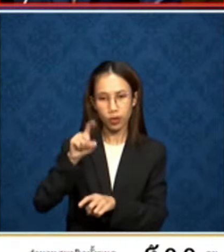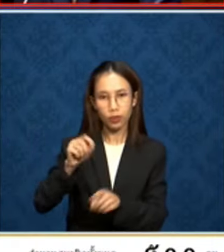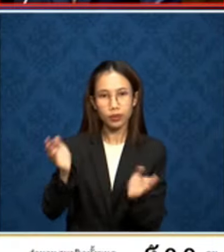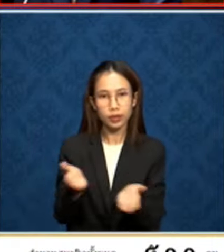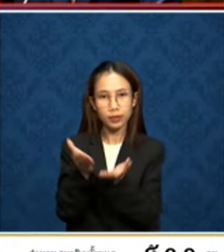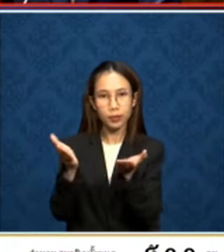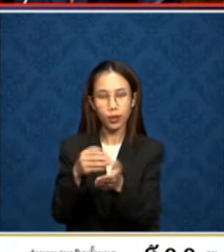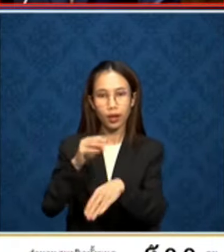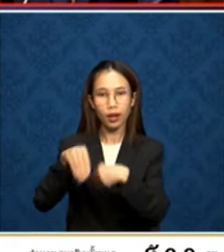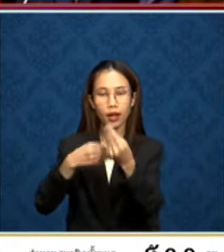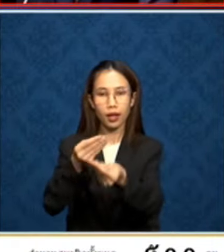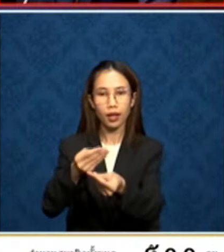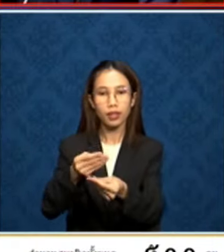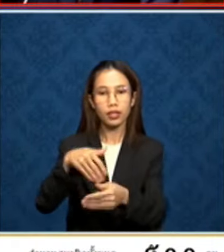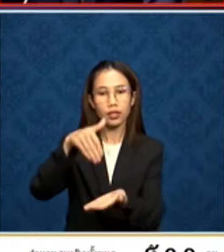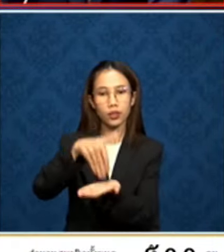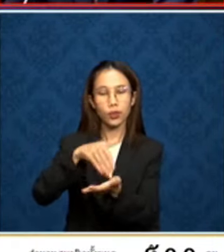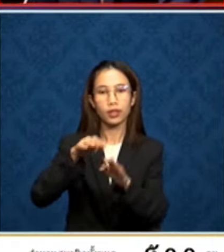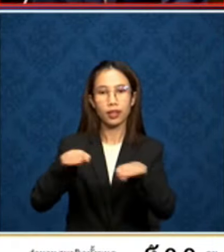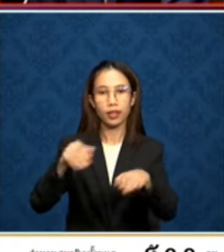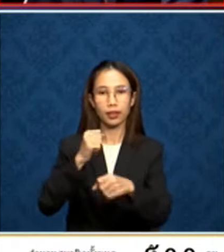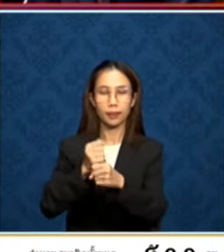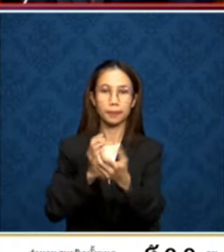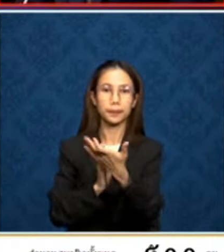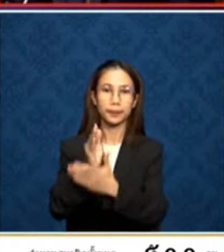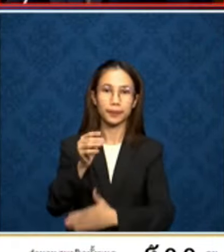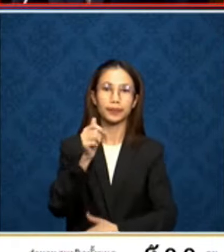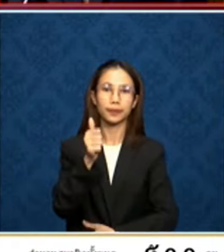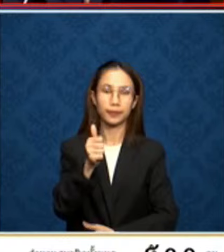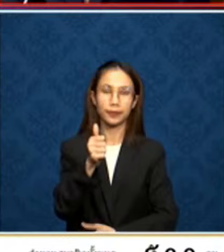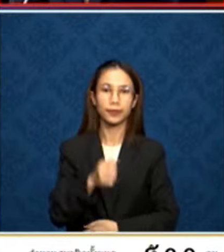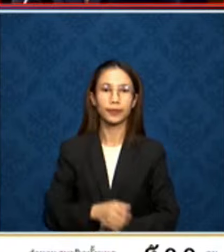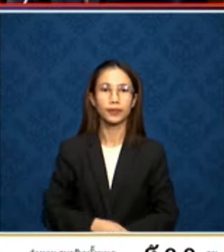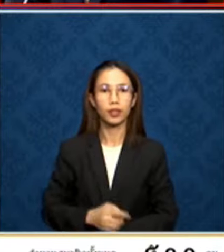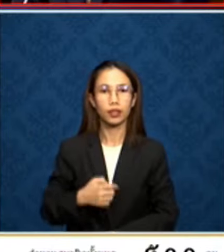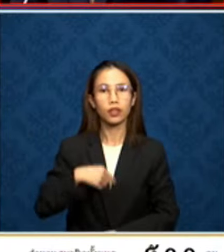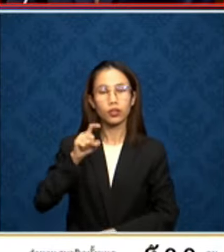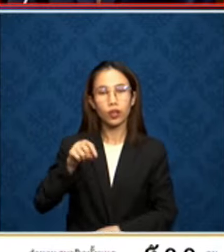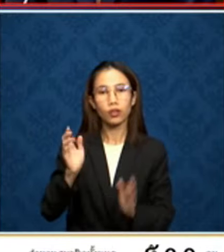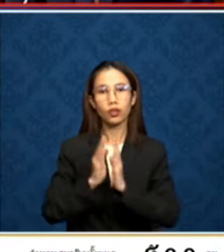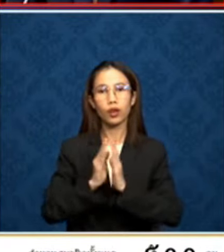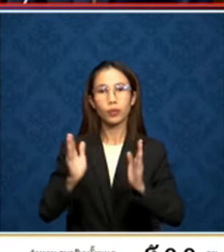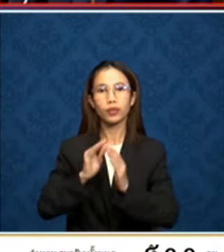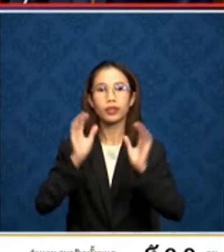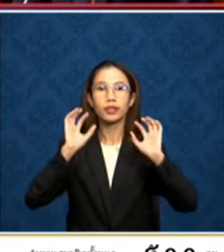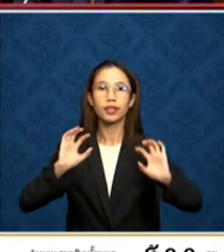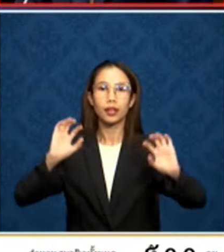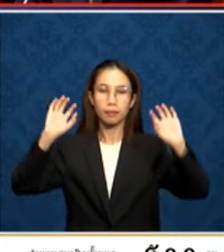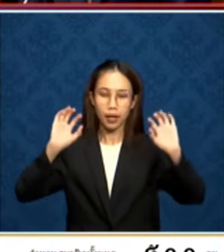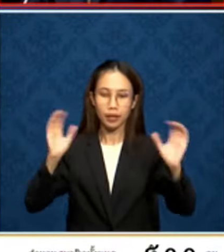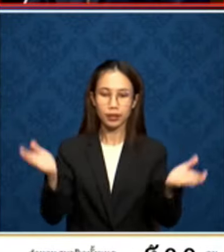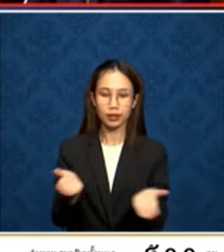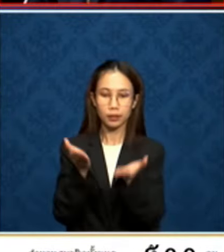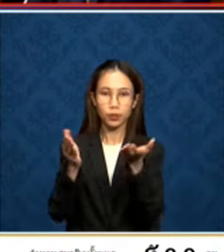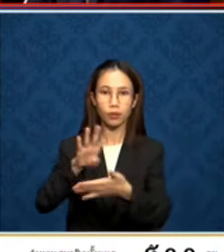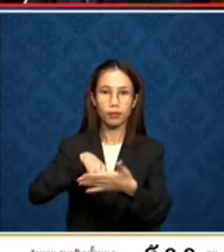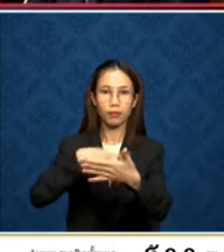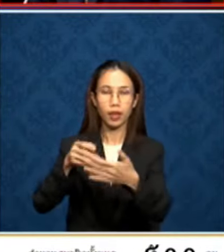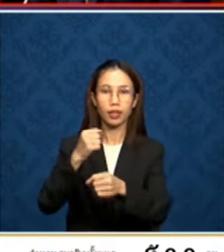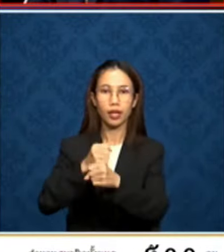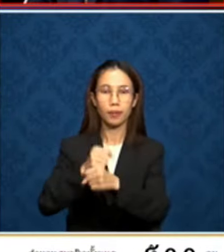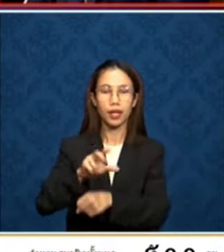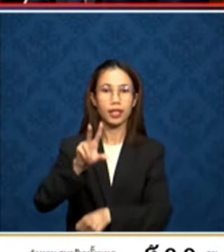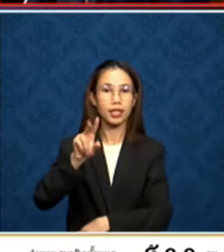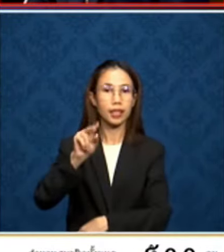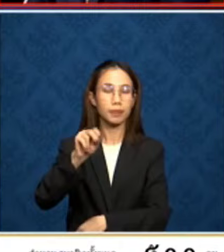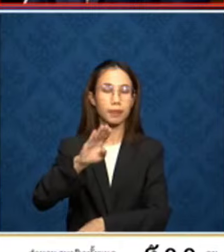กิจการของศูนย์เล็กๆนั้นดำเนินการต่อไปได้ดิฉันต้องขอขอบคุณรัฐบาลอีกครั้งนะคะที่ได้ขับเคลื่อนนโยบาย 30บาทรักษา